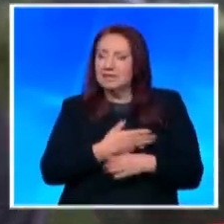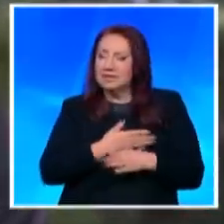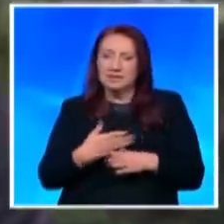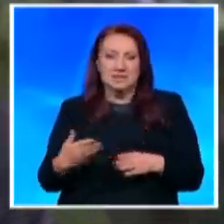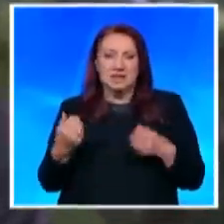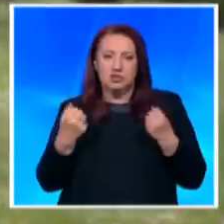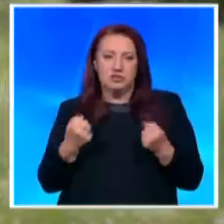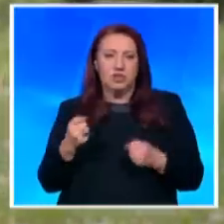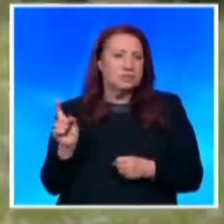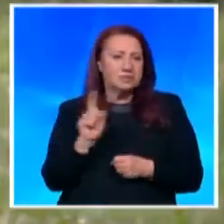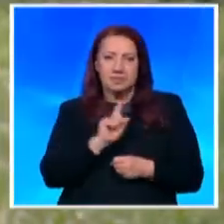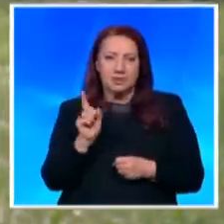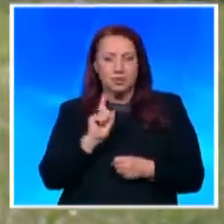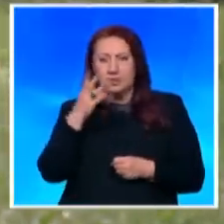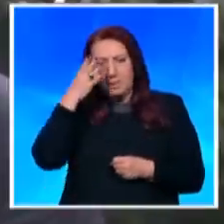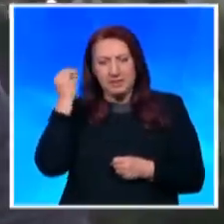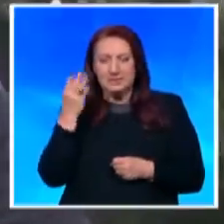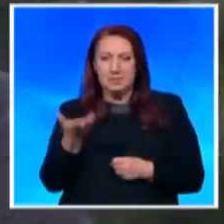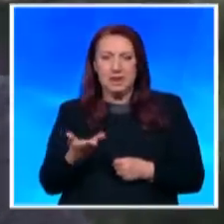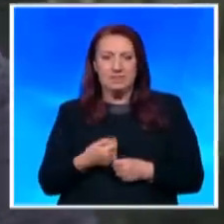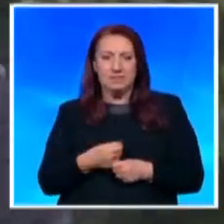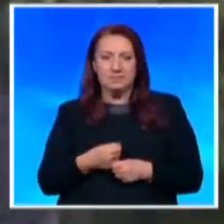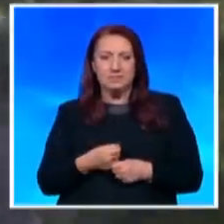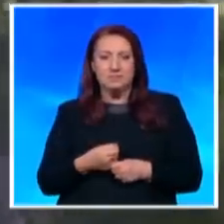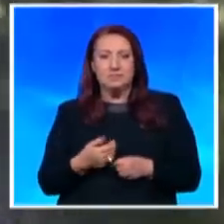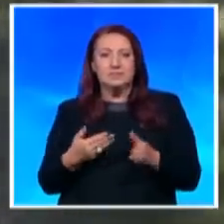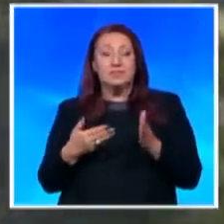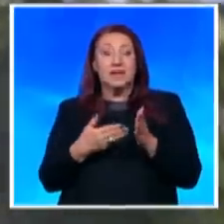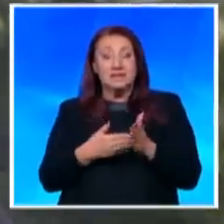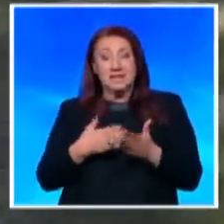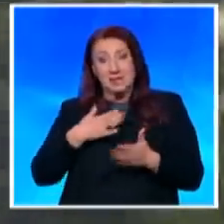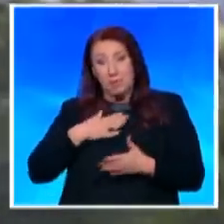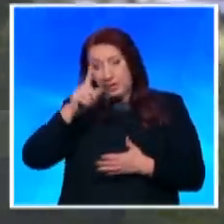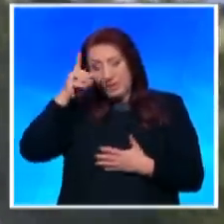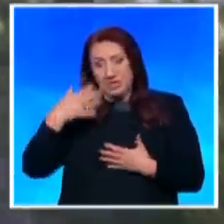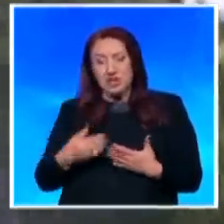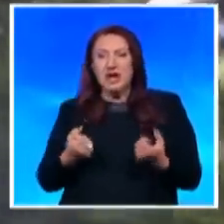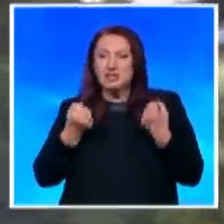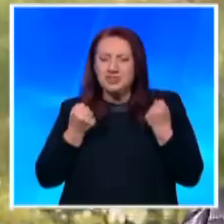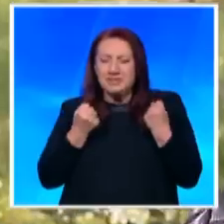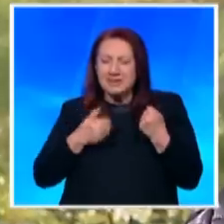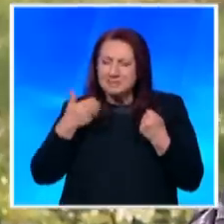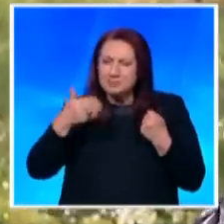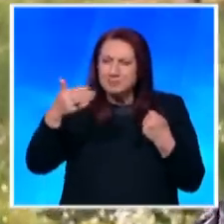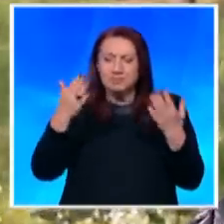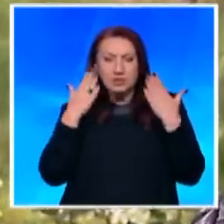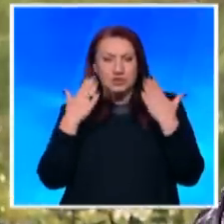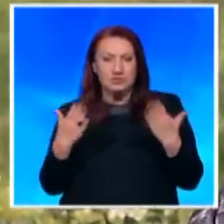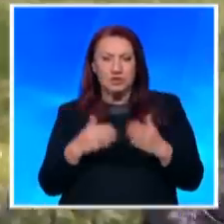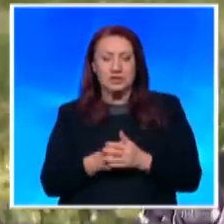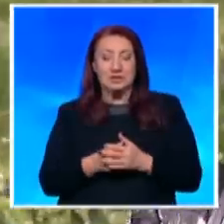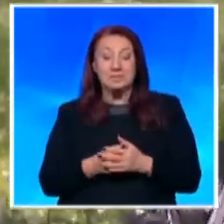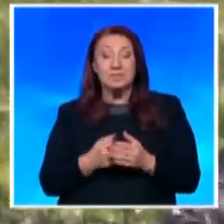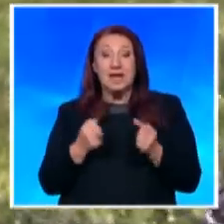Няма да го забравя това. Заради нея и живей го този живот заради нея. И дръж си